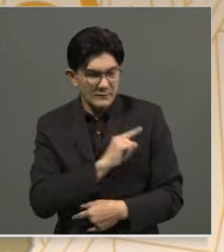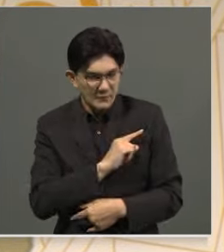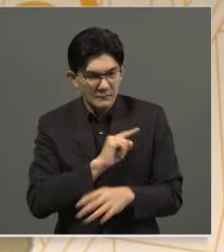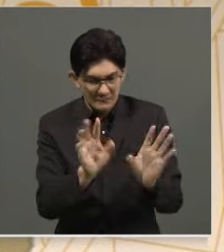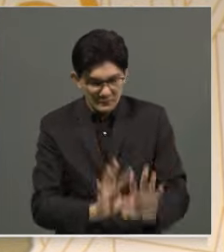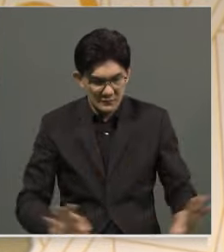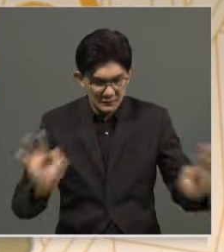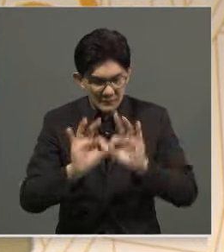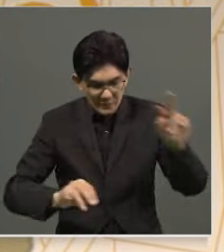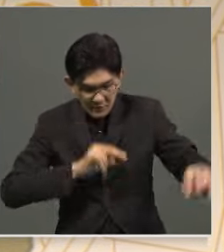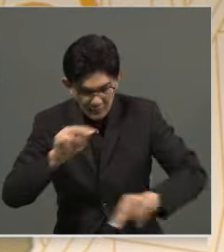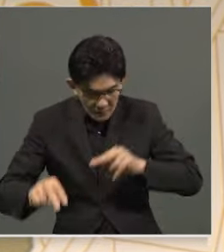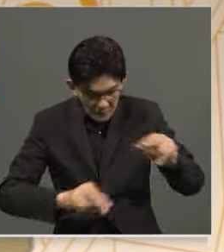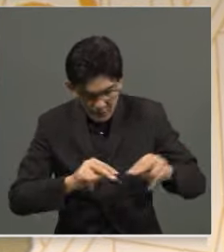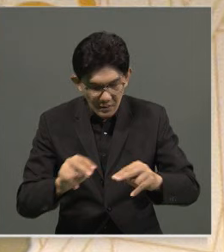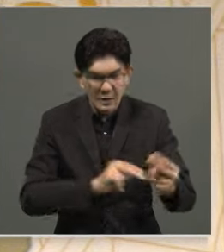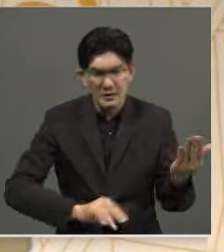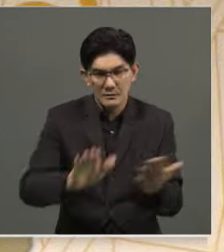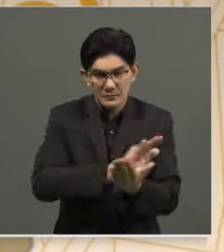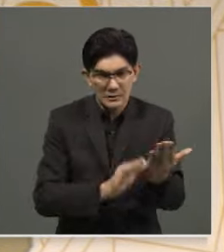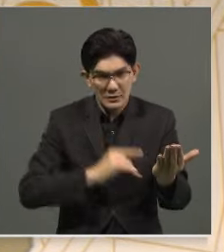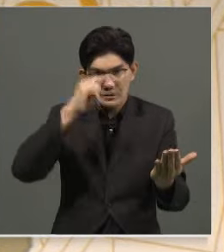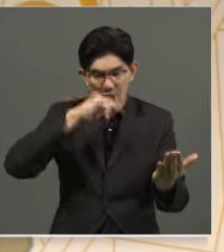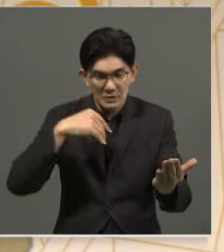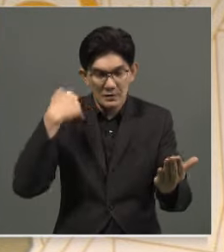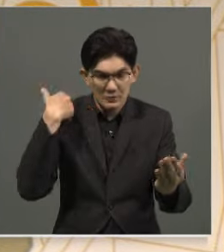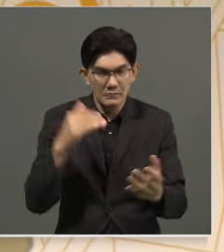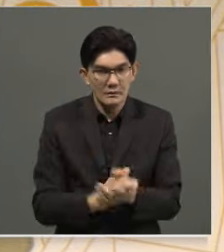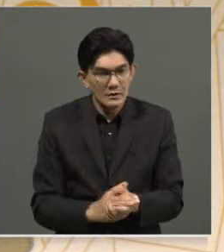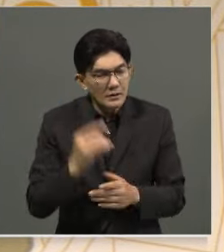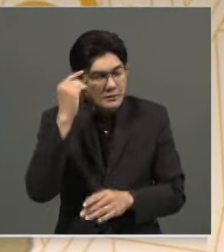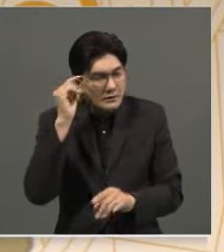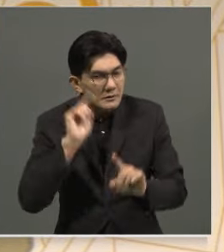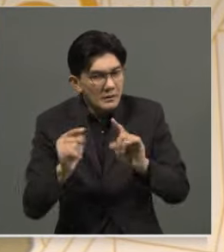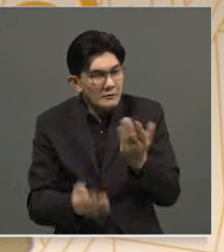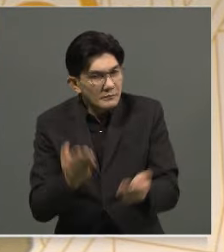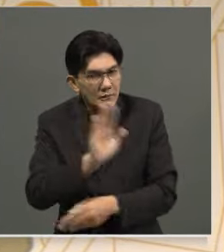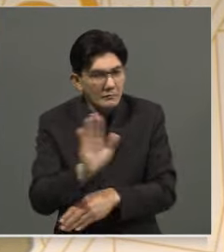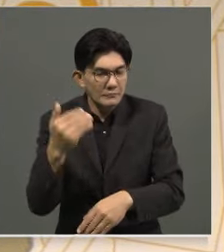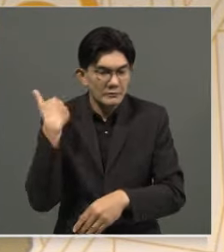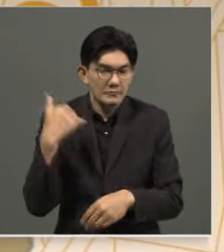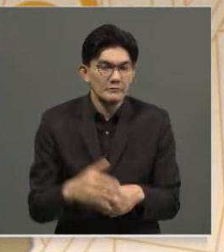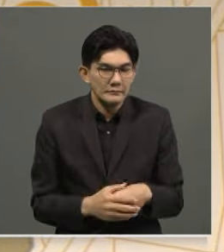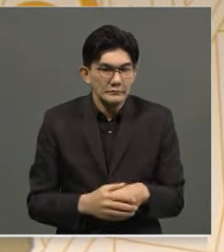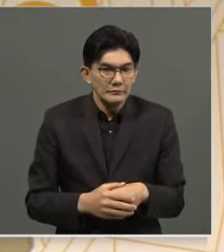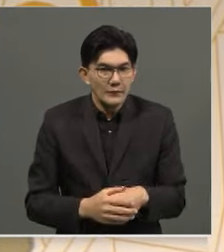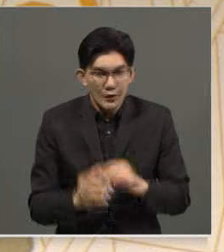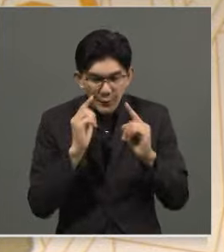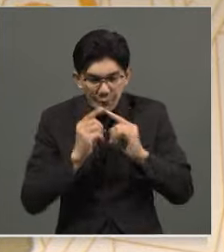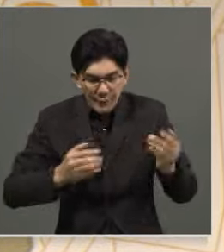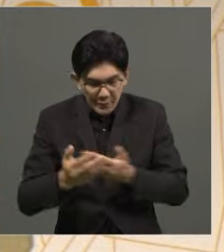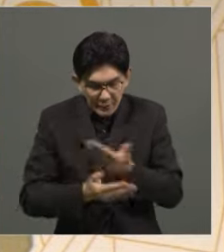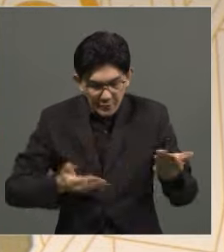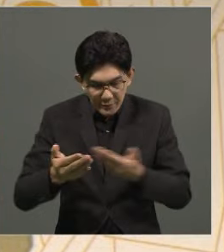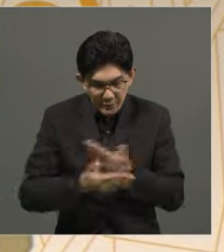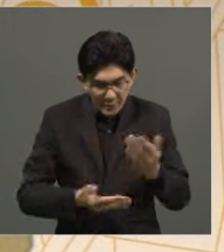ที่จะต้องดูแลรับผิดชอบประเทศนี้ไม่ว่าจะมิติใดก็แล้วแต่ในส่วนของการจัดเสวนา